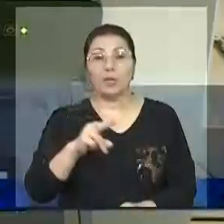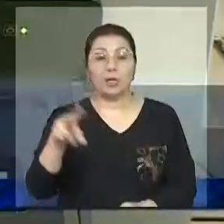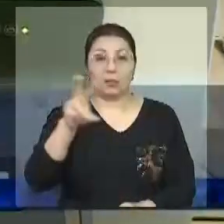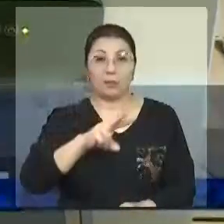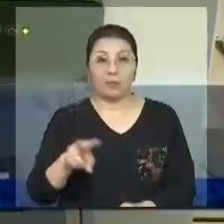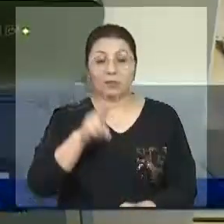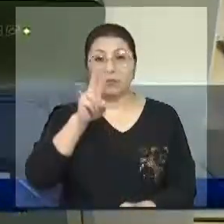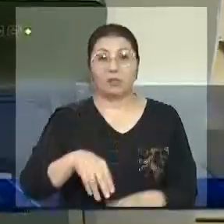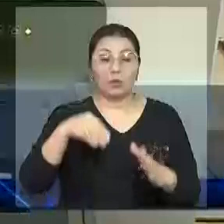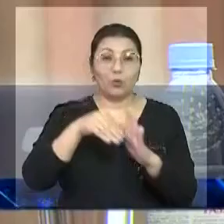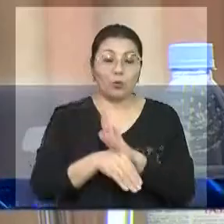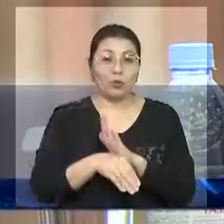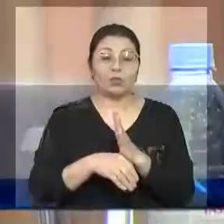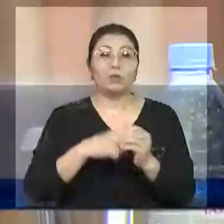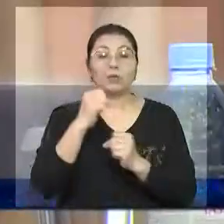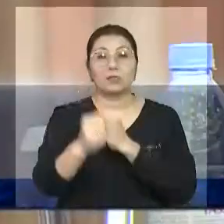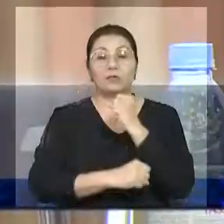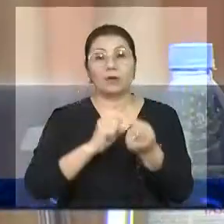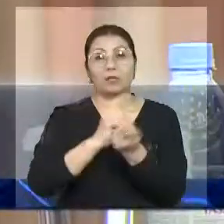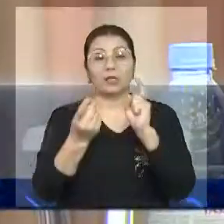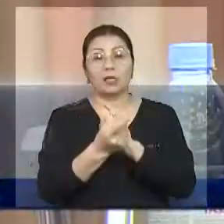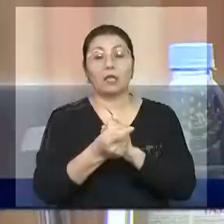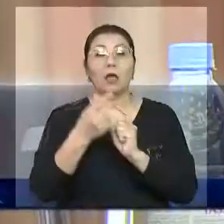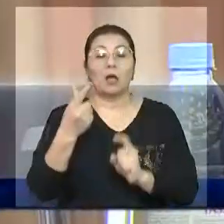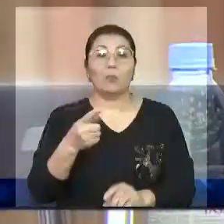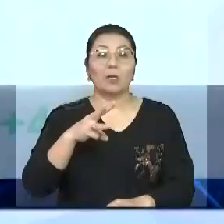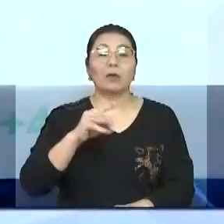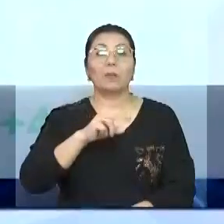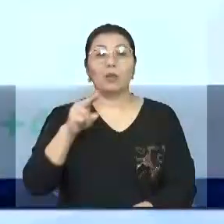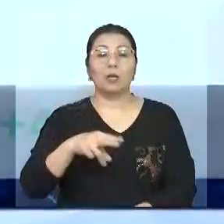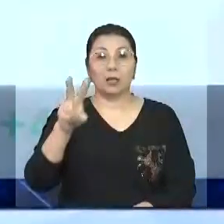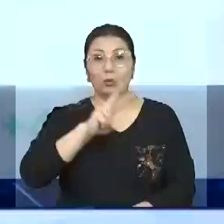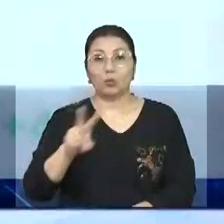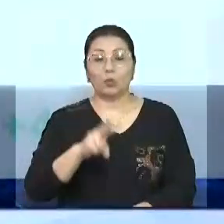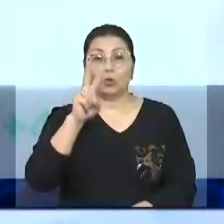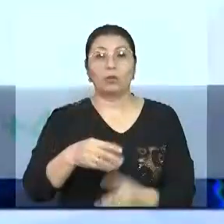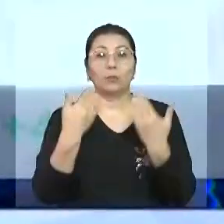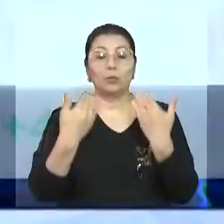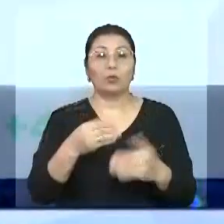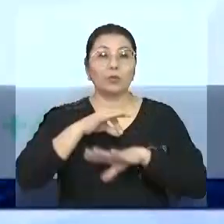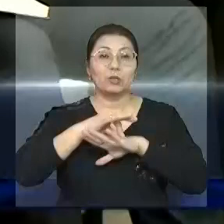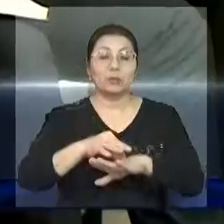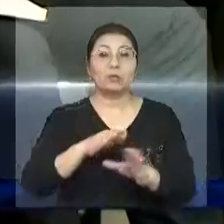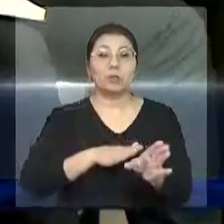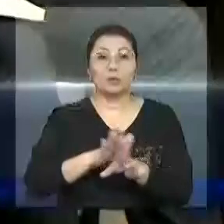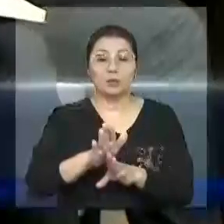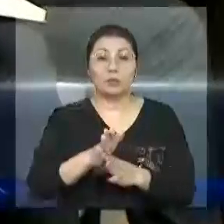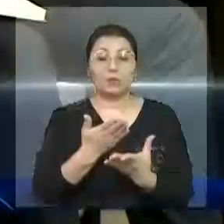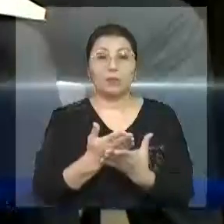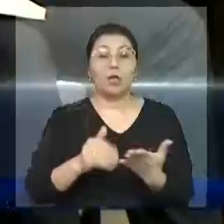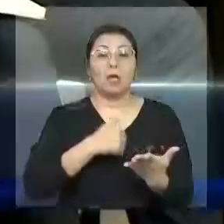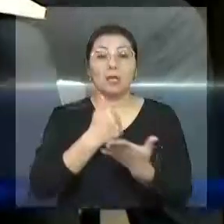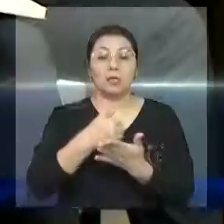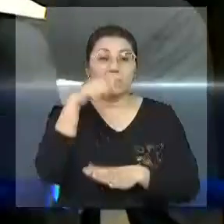ішінде шикізаттық емес өнімнің тауар айналымы 1,13 миллиард ақш доллары. Бүгінде экспорттық жеткізілімдер жүзеге асырылатын негізгі